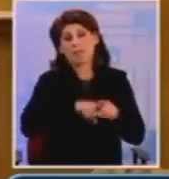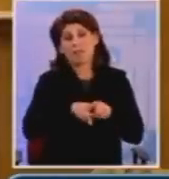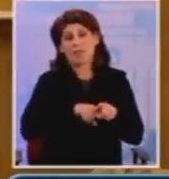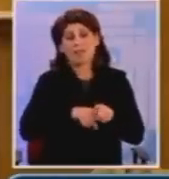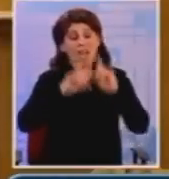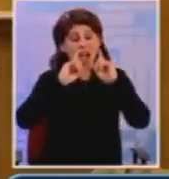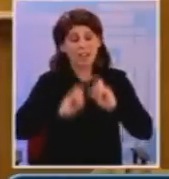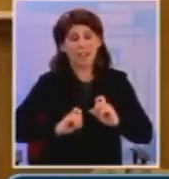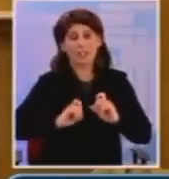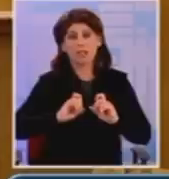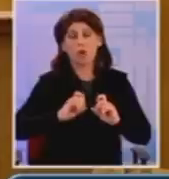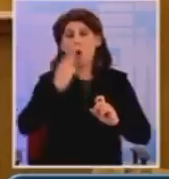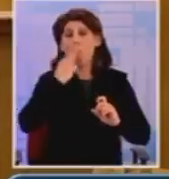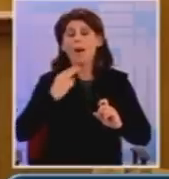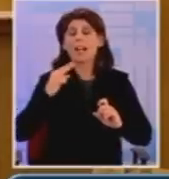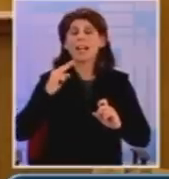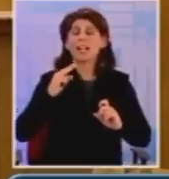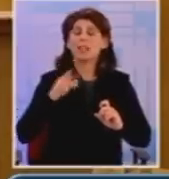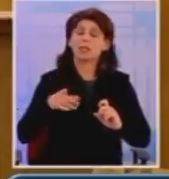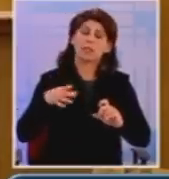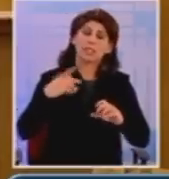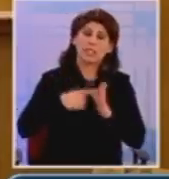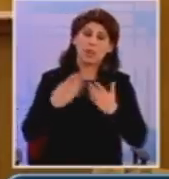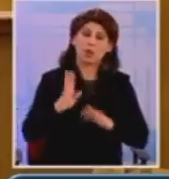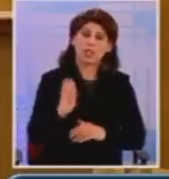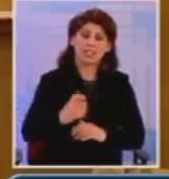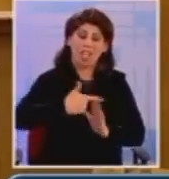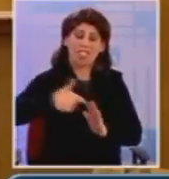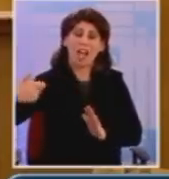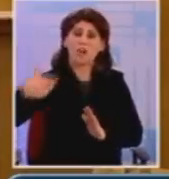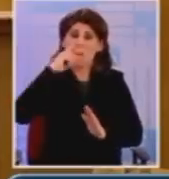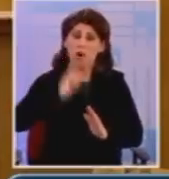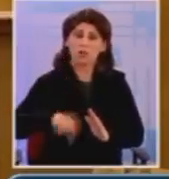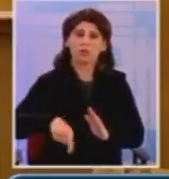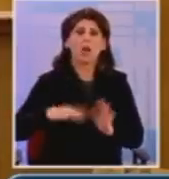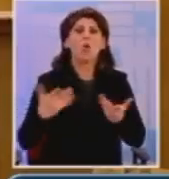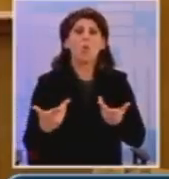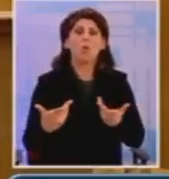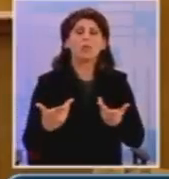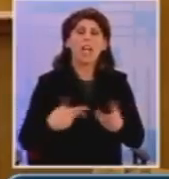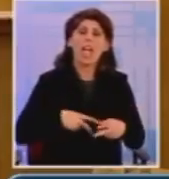δάνειο, αλλά ούτε και αξιώσεις για αποζημίωση εξαιτίας εγκλημάτων πολέμου,